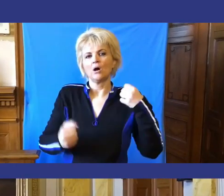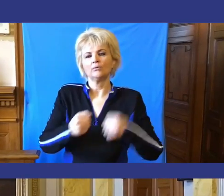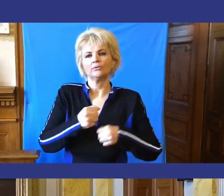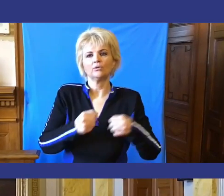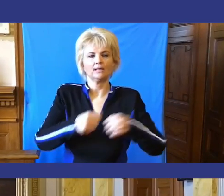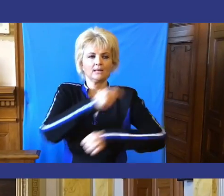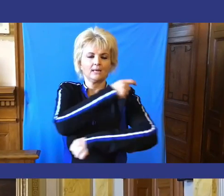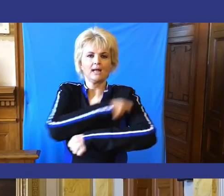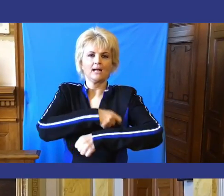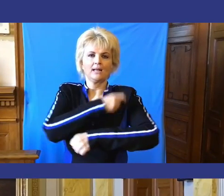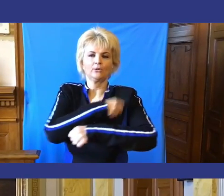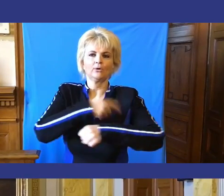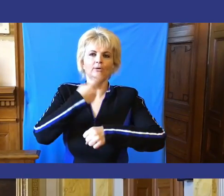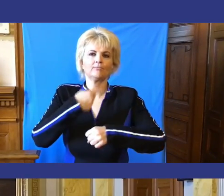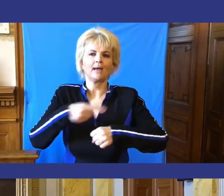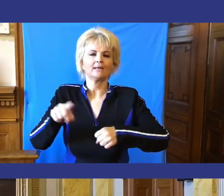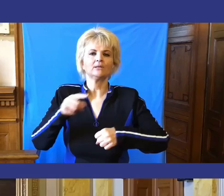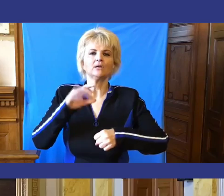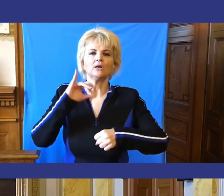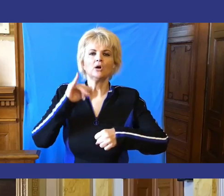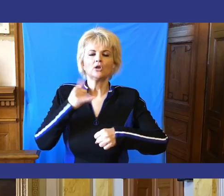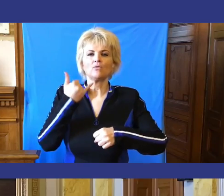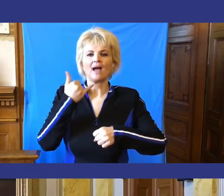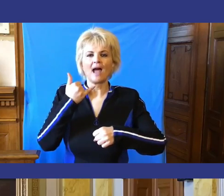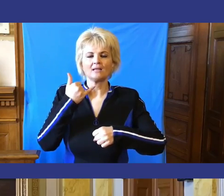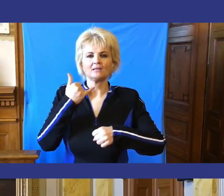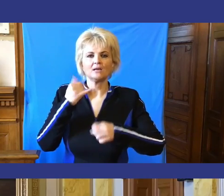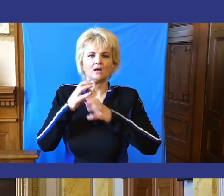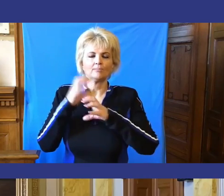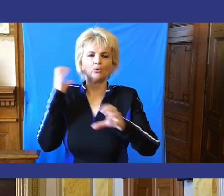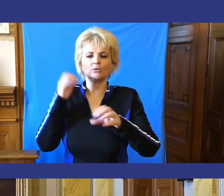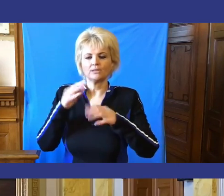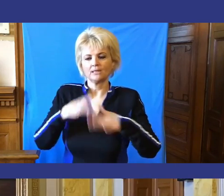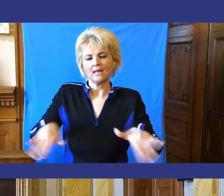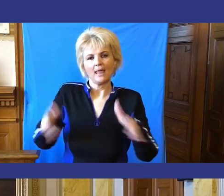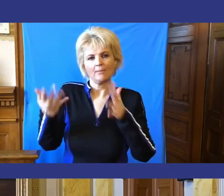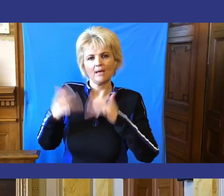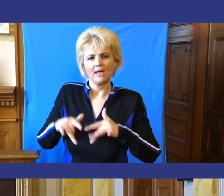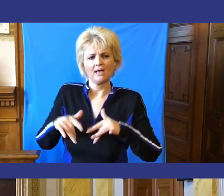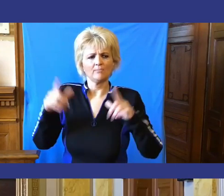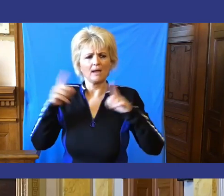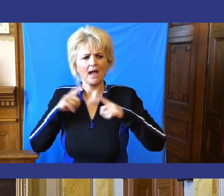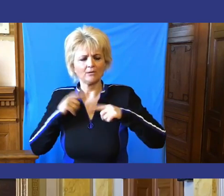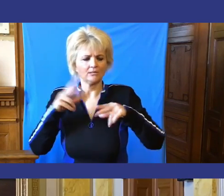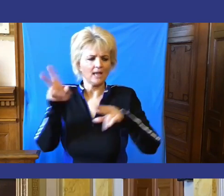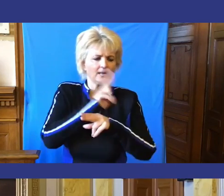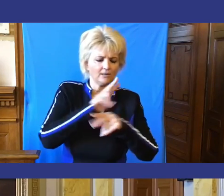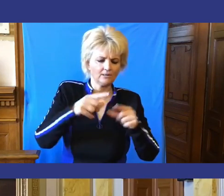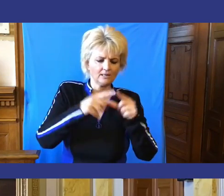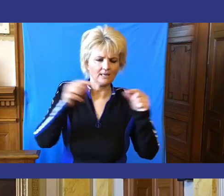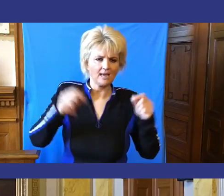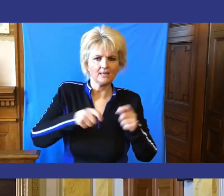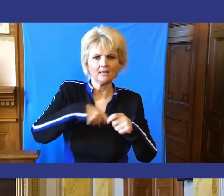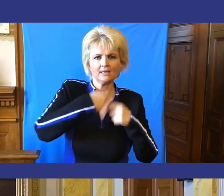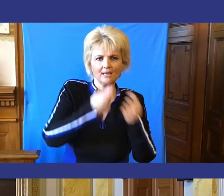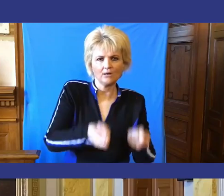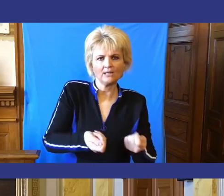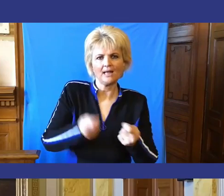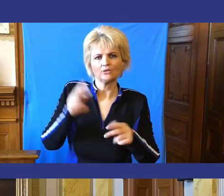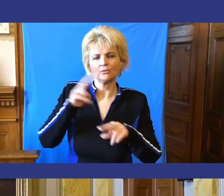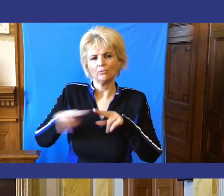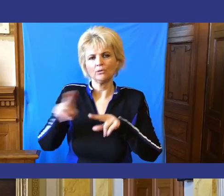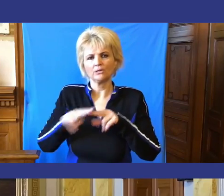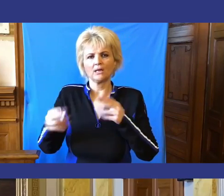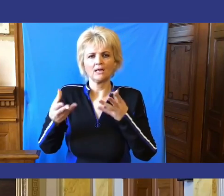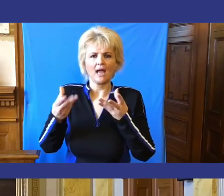ellenőr szállta meg a Joványbusznak a buszait, a telephelyeit, állította le őket menet közben, ellenőrizték a jegykiadását, a műszaki állapotát